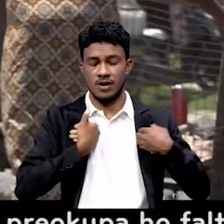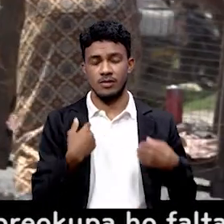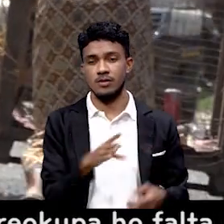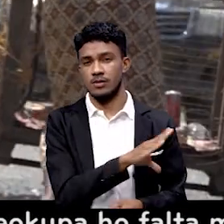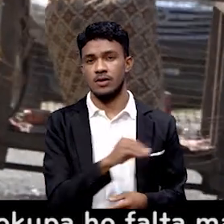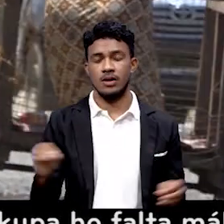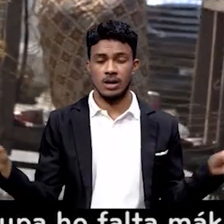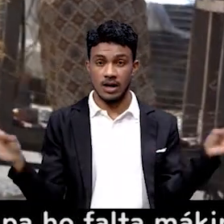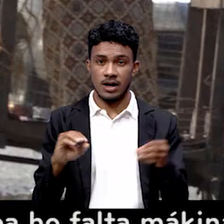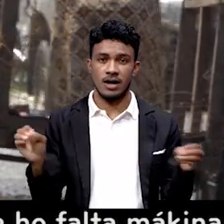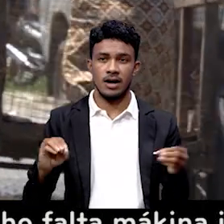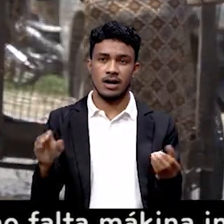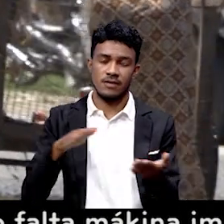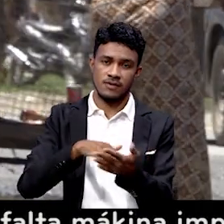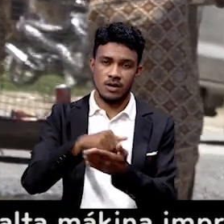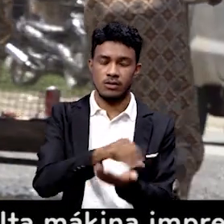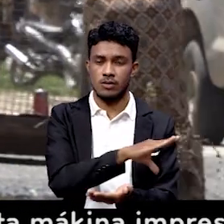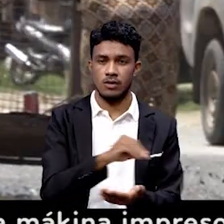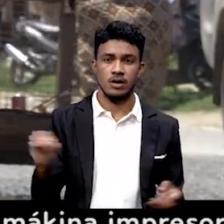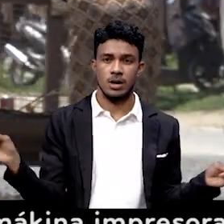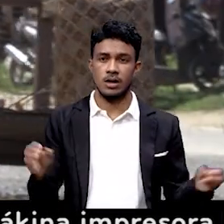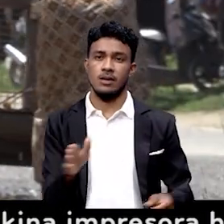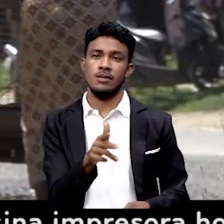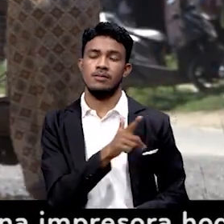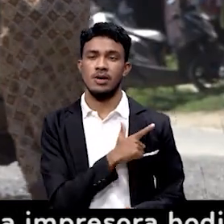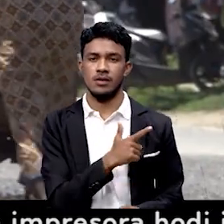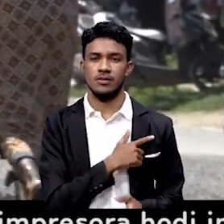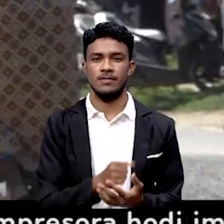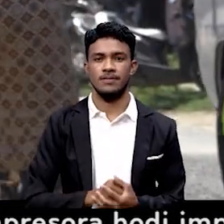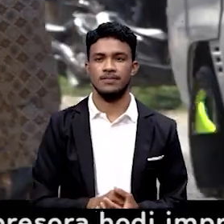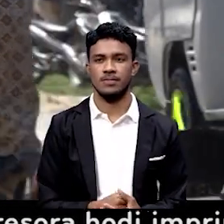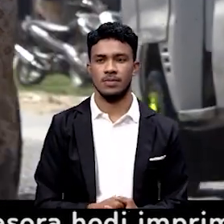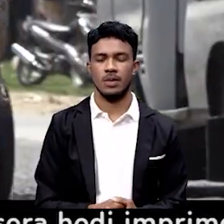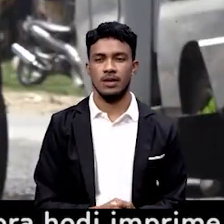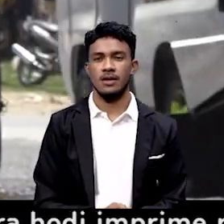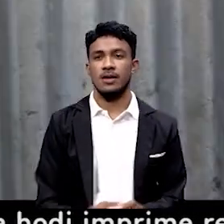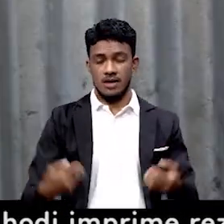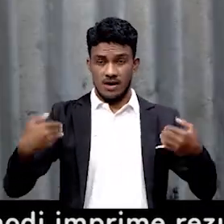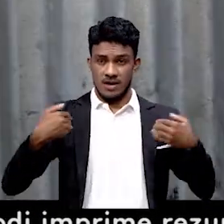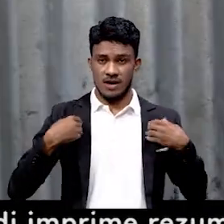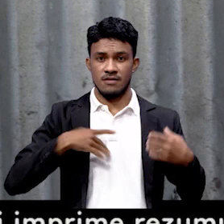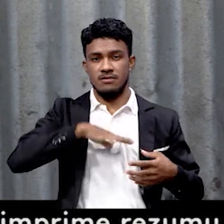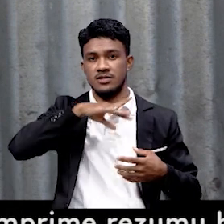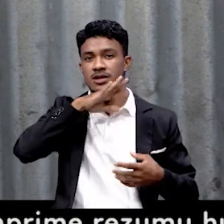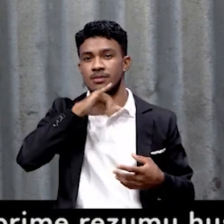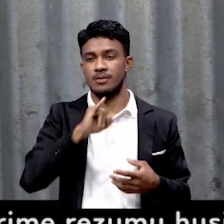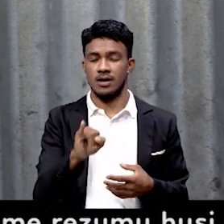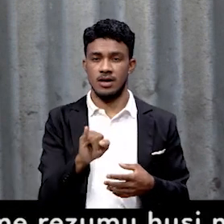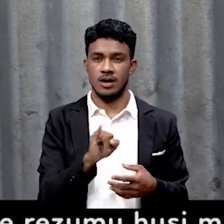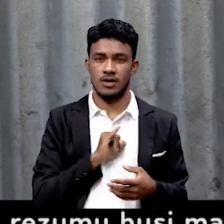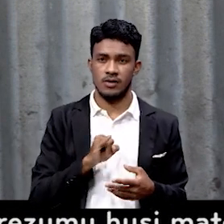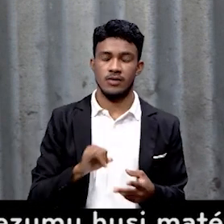sirane futuru nebe ida-ida tezenya ona. Iha sampa hau hetan